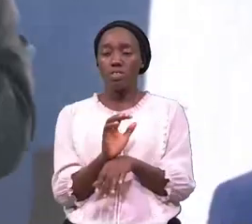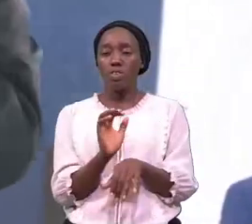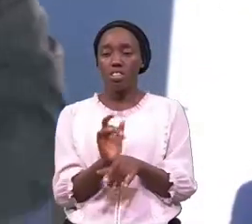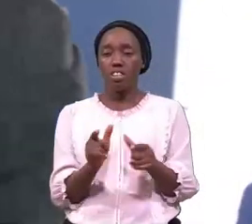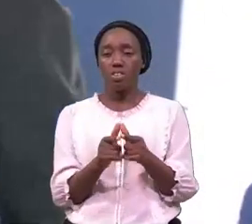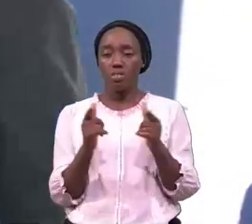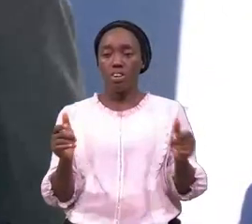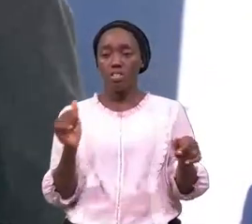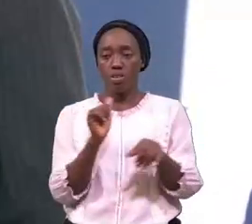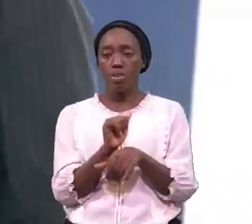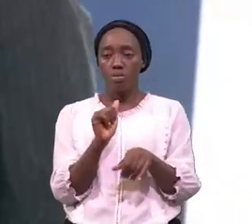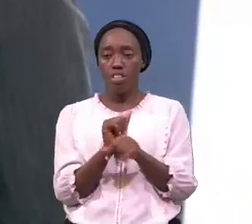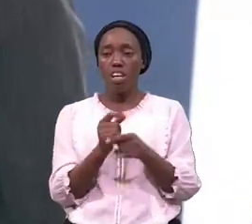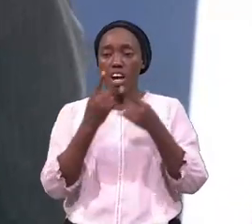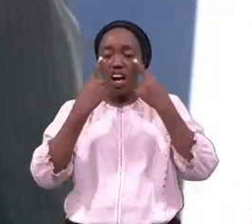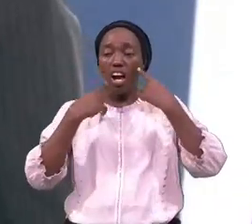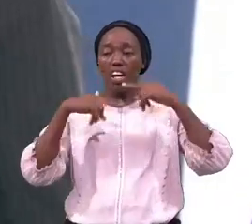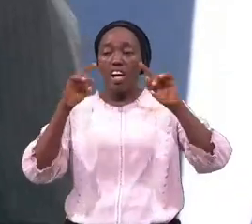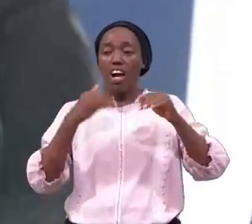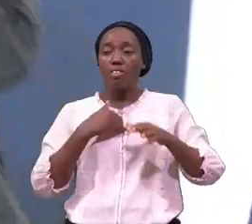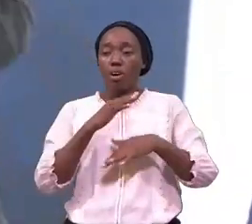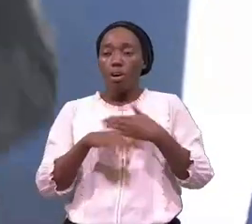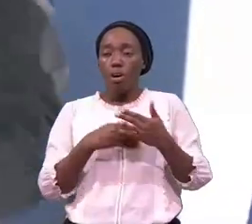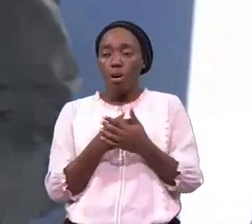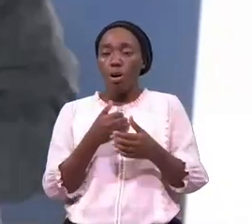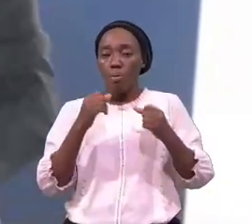Avant maintenant qu'il nous donne,